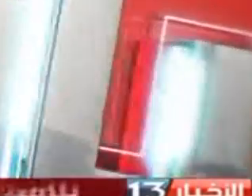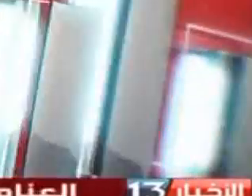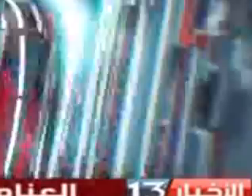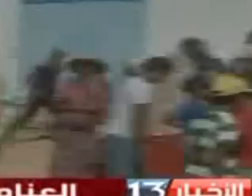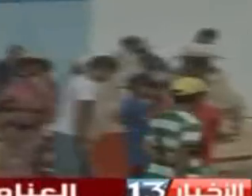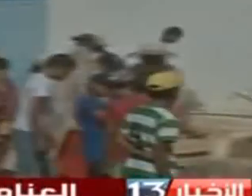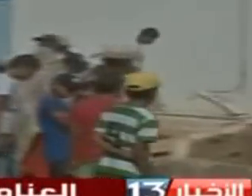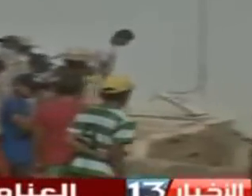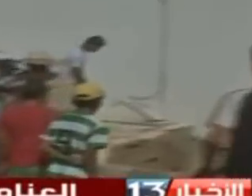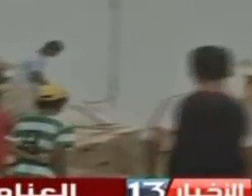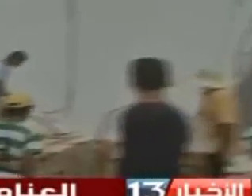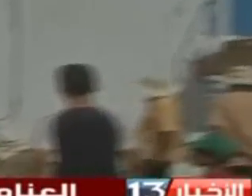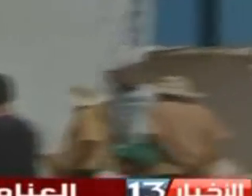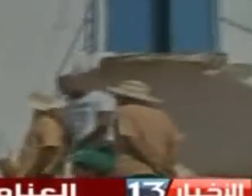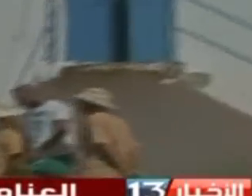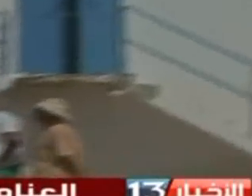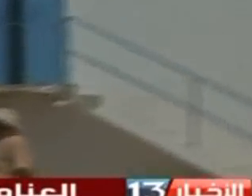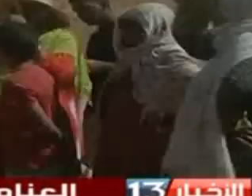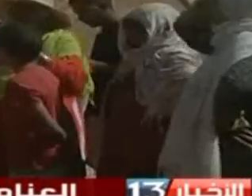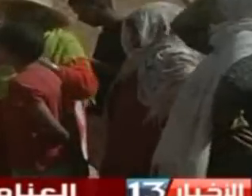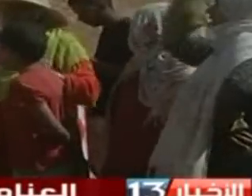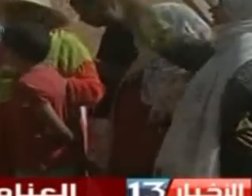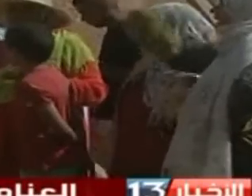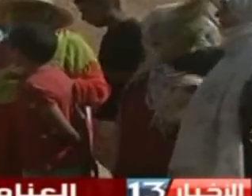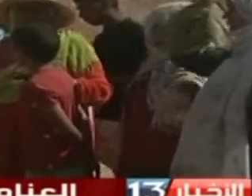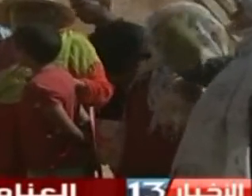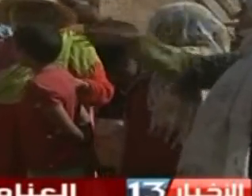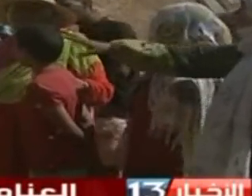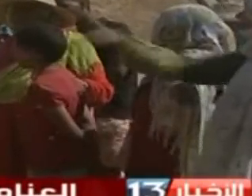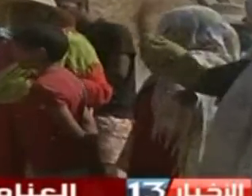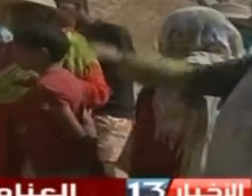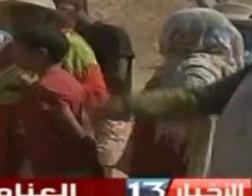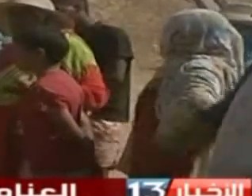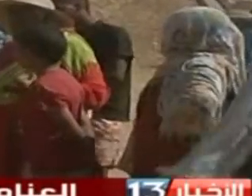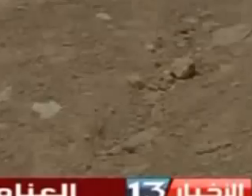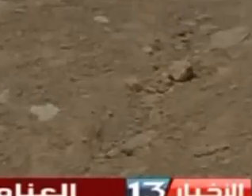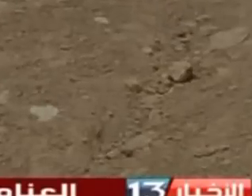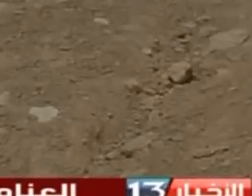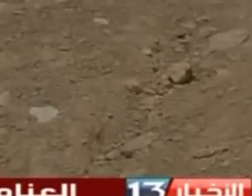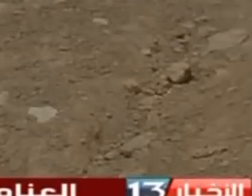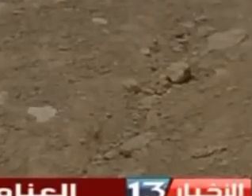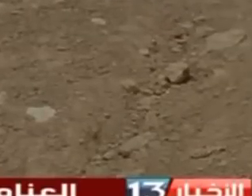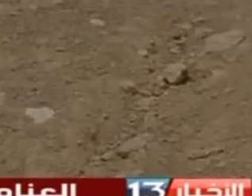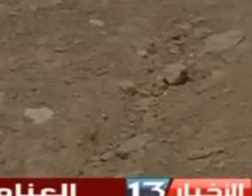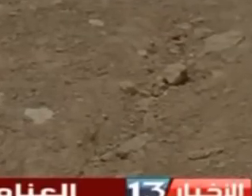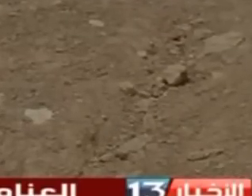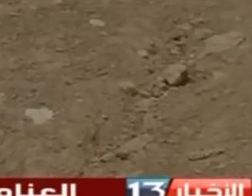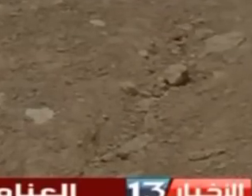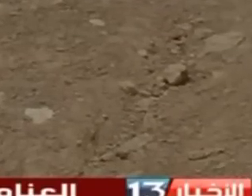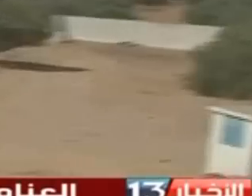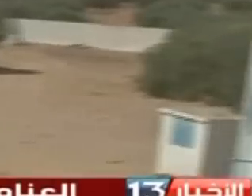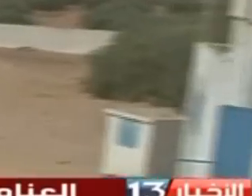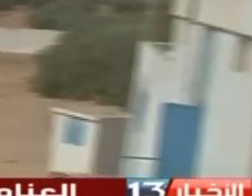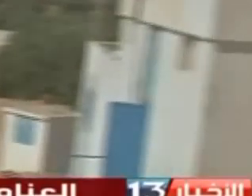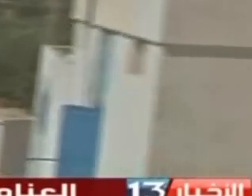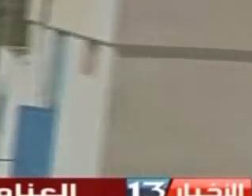عشرة العائلات في معتمدية جرجيس تنتظر تزويدها بالماء الصالح للشرب، والسلطة المحلية تصرح بانطلاق